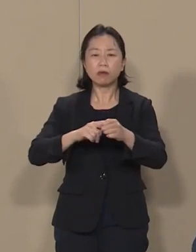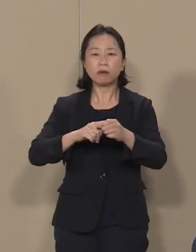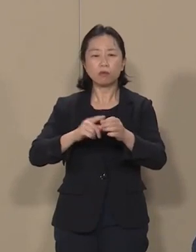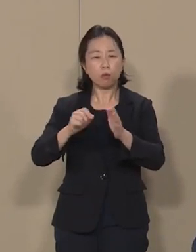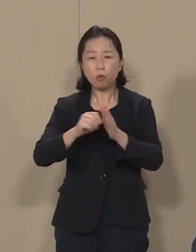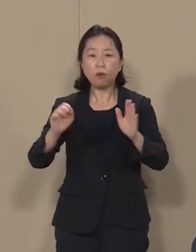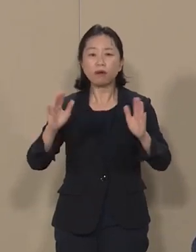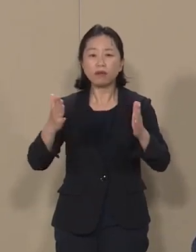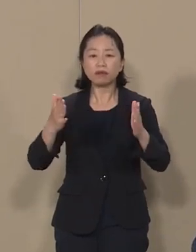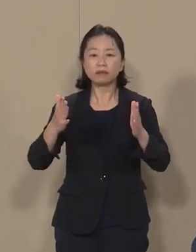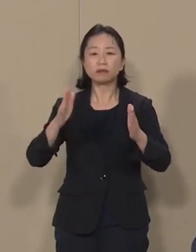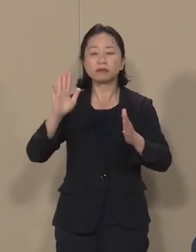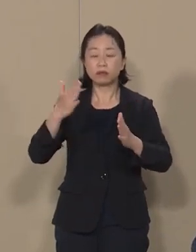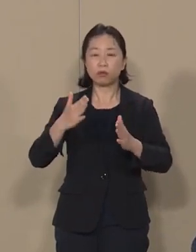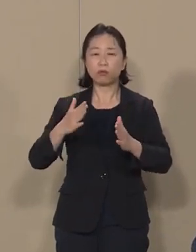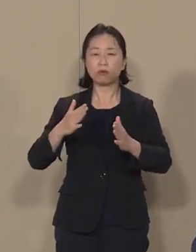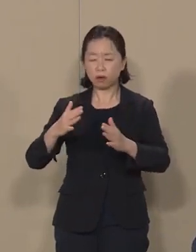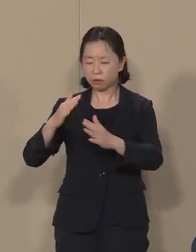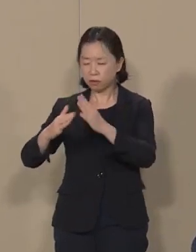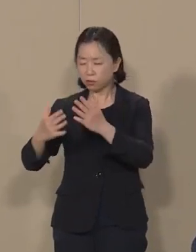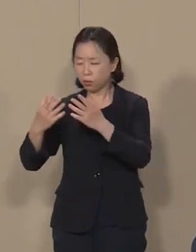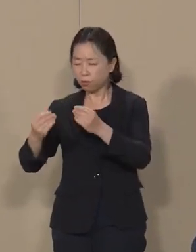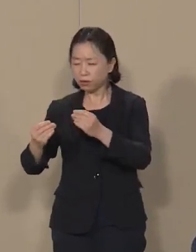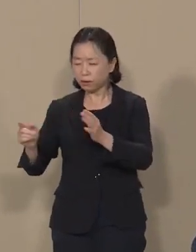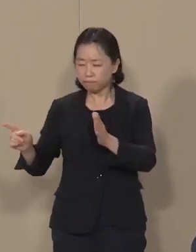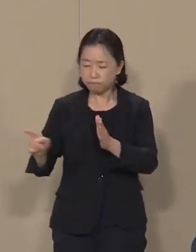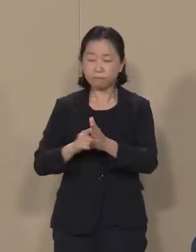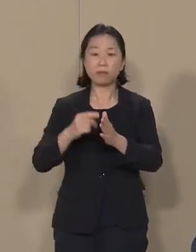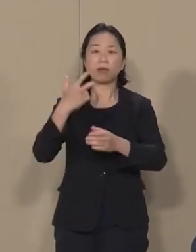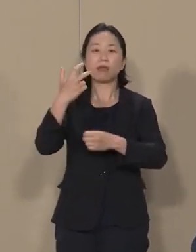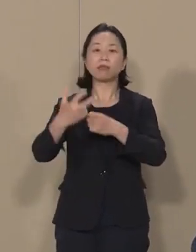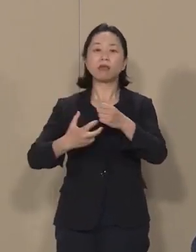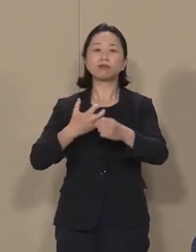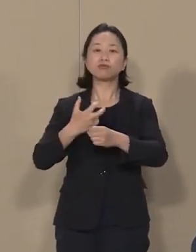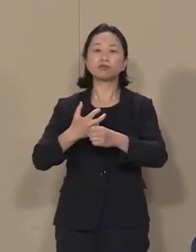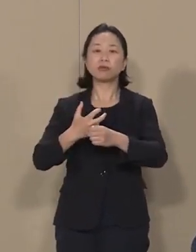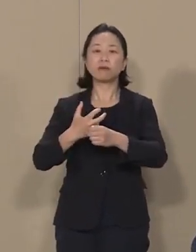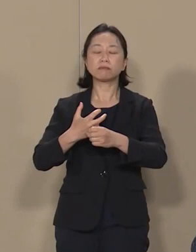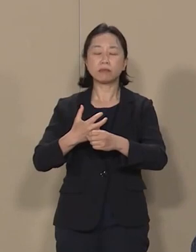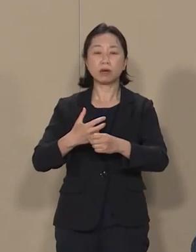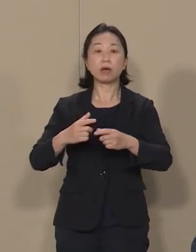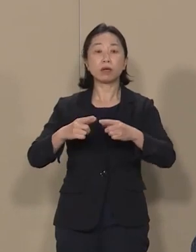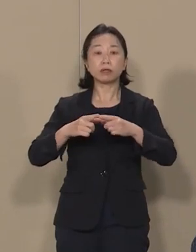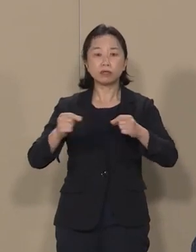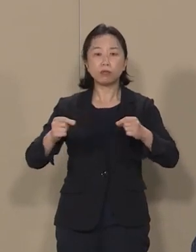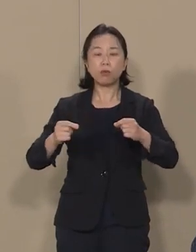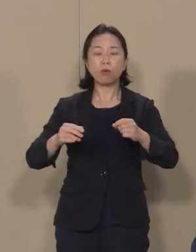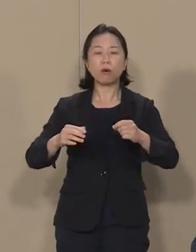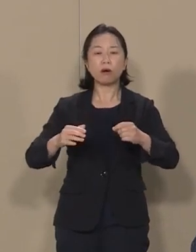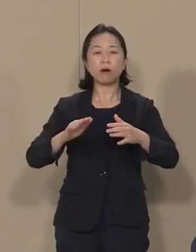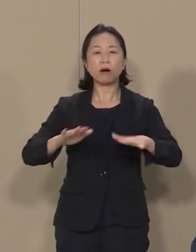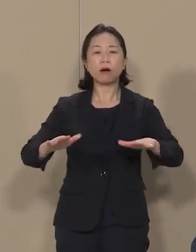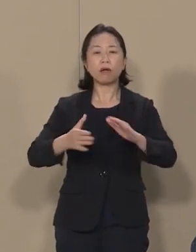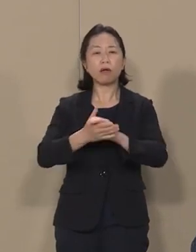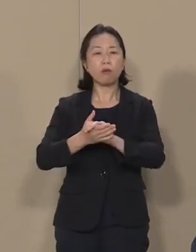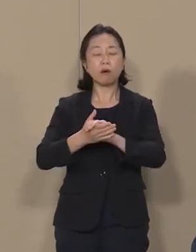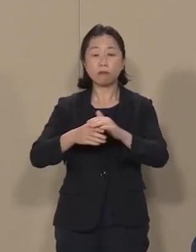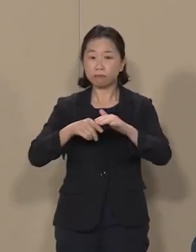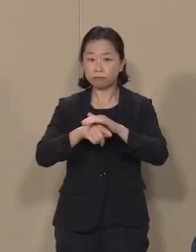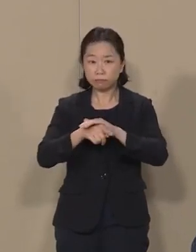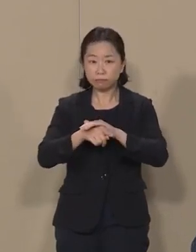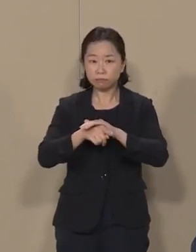戦後70有余年日本はなぜ戦争に巻き込まれなかった回戦平和だったか